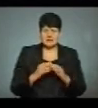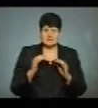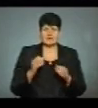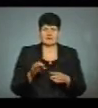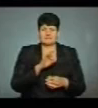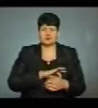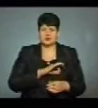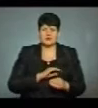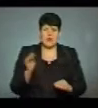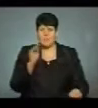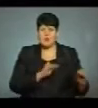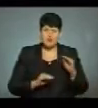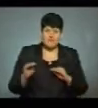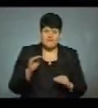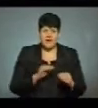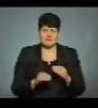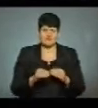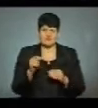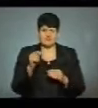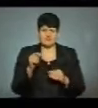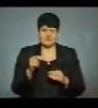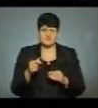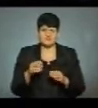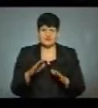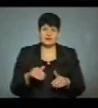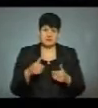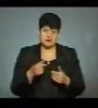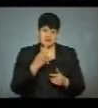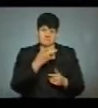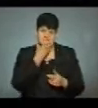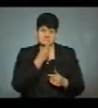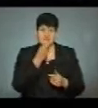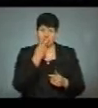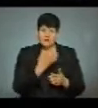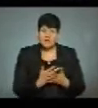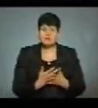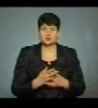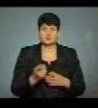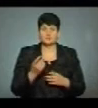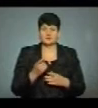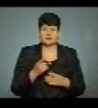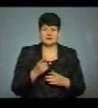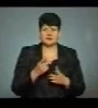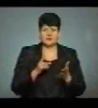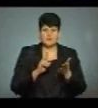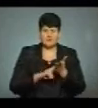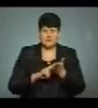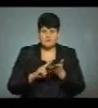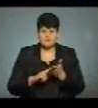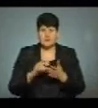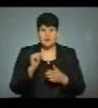використовувалося для упакування алкогольних напоїв з метою надання їм товарного вигляду, вилучені підроблені марки акцизного податку